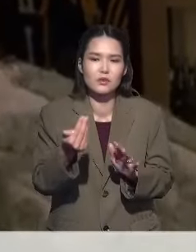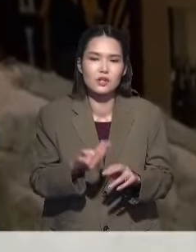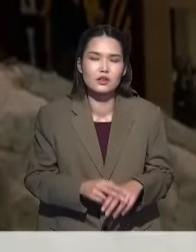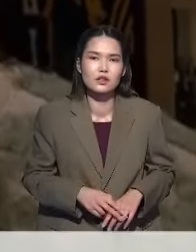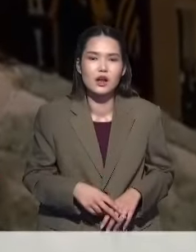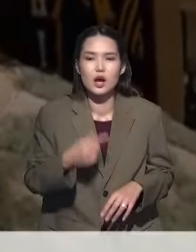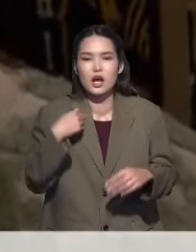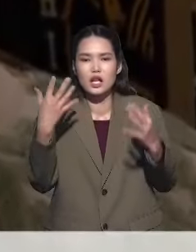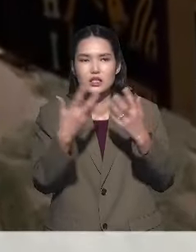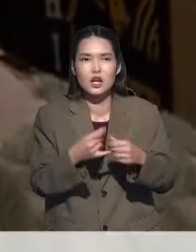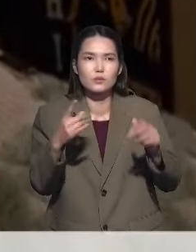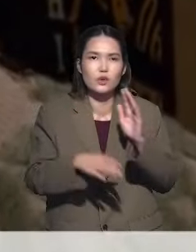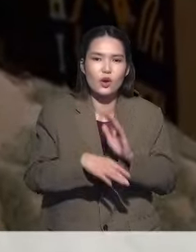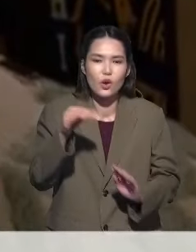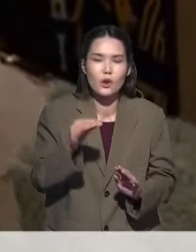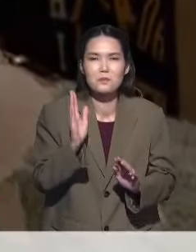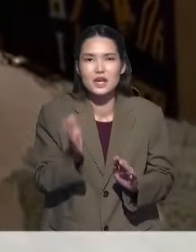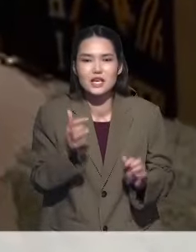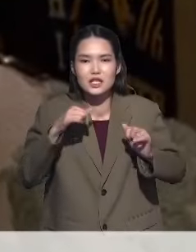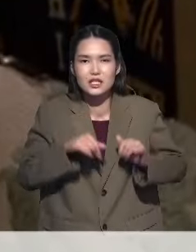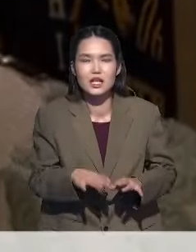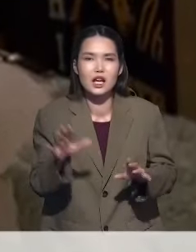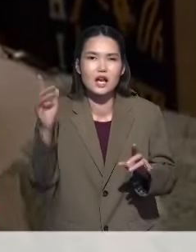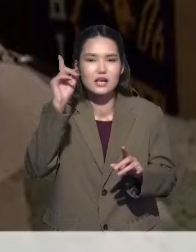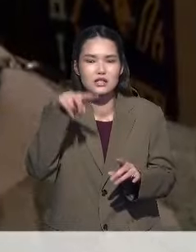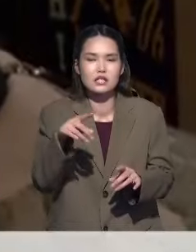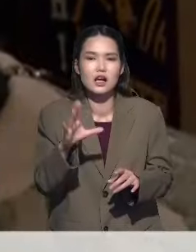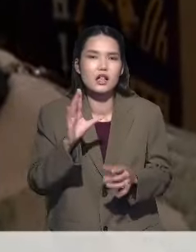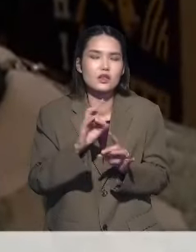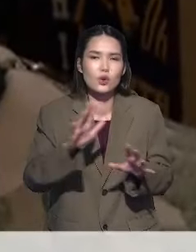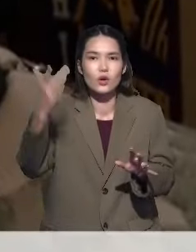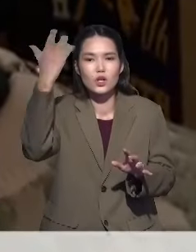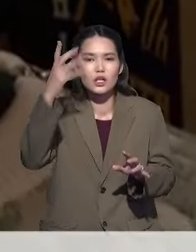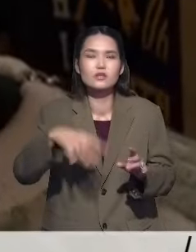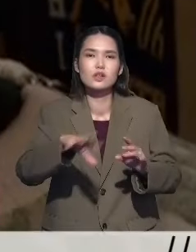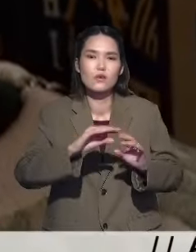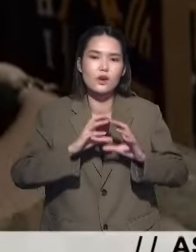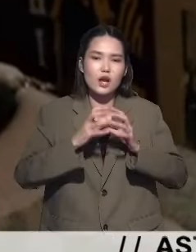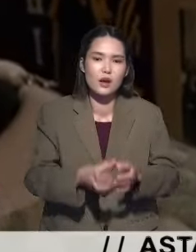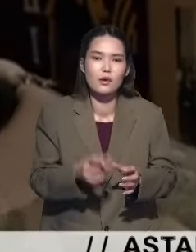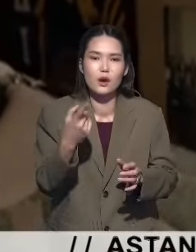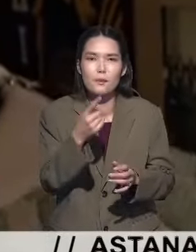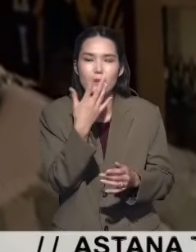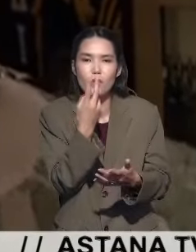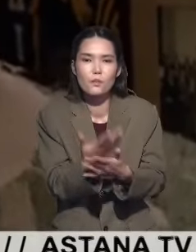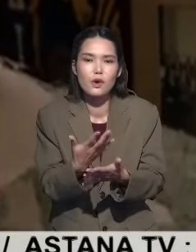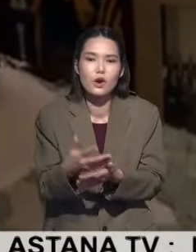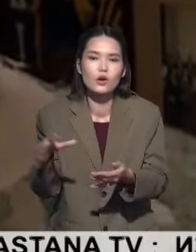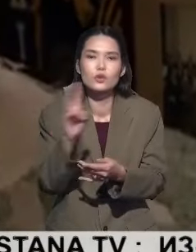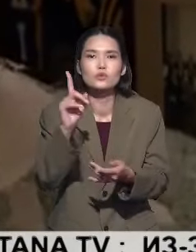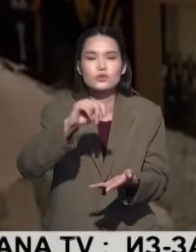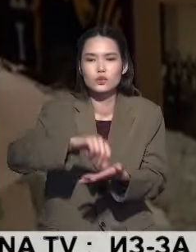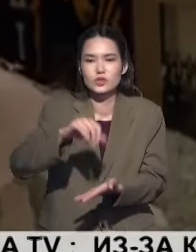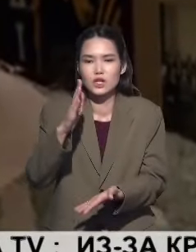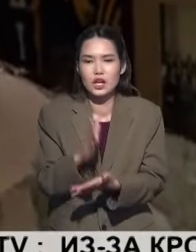Я считаю, что выборы имеют решающее значение не только для Соединенных Штатов, но и для всего мира, потому что они покажут всем, насколько сильной